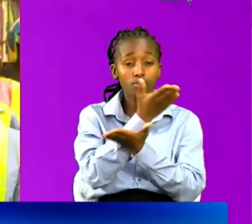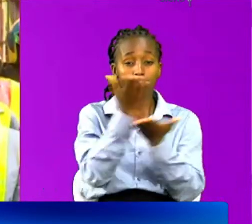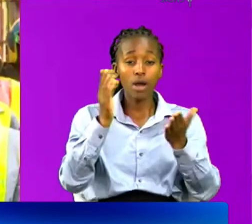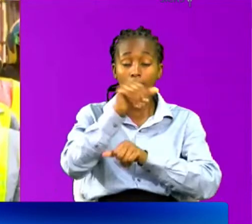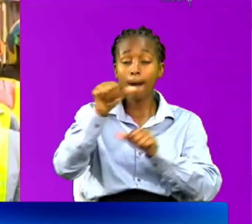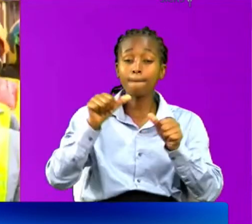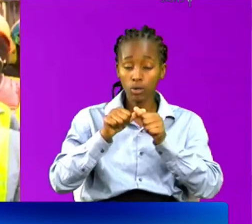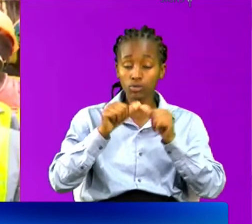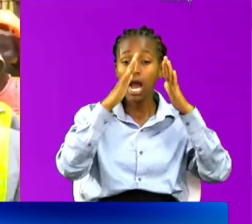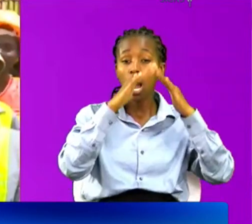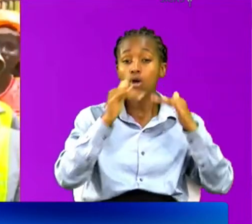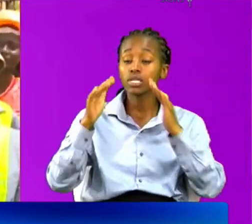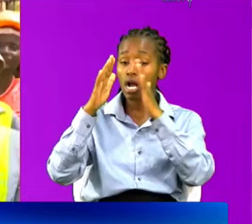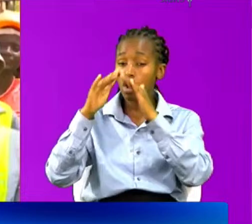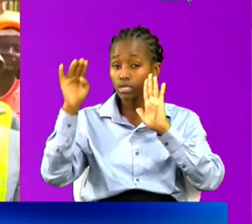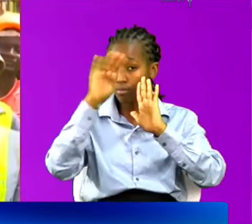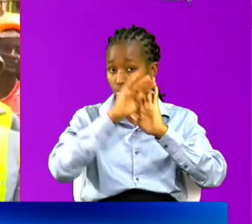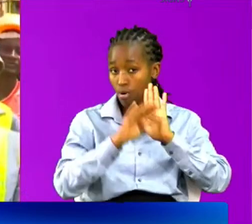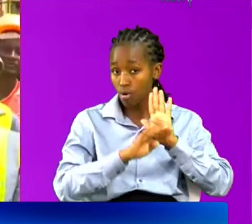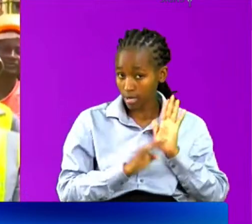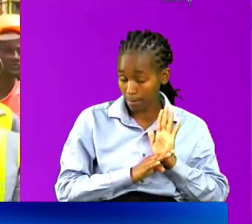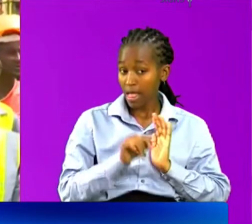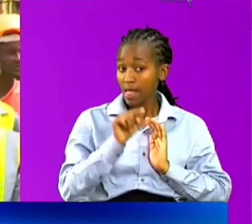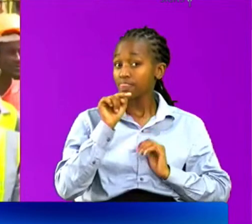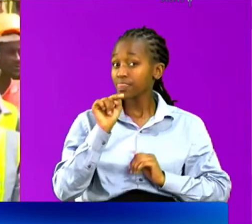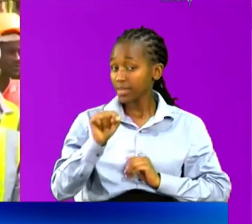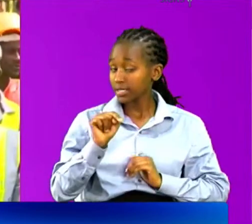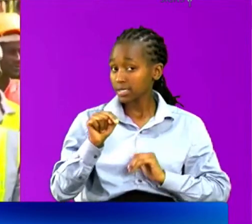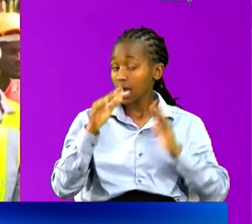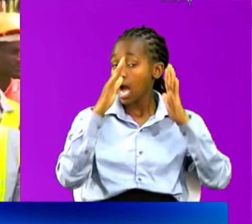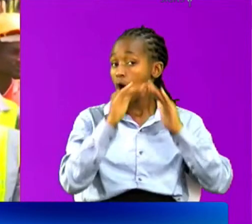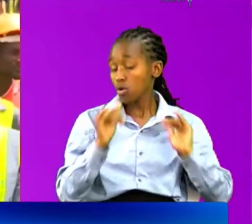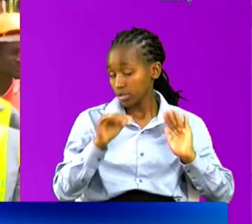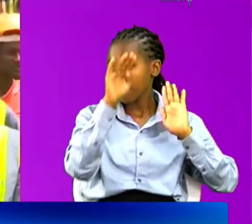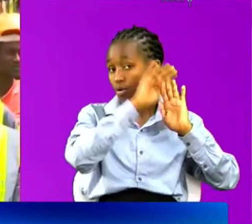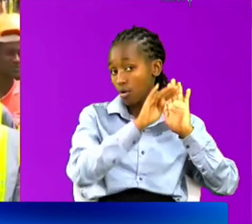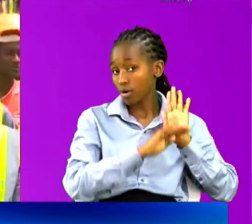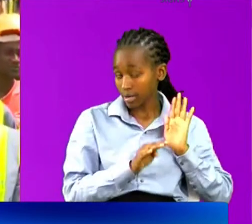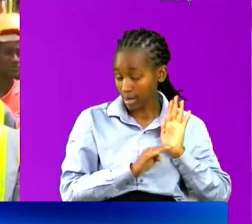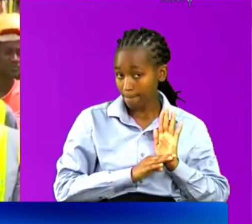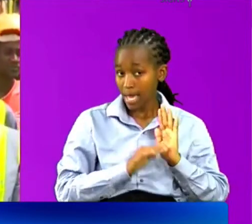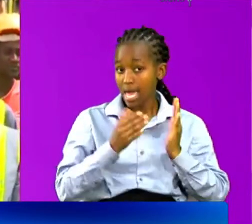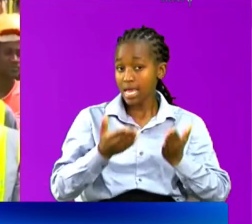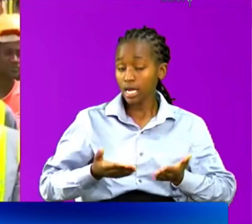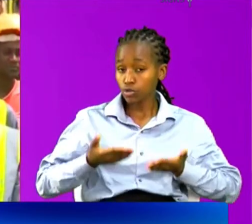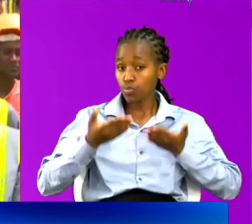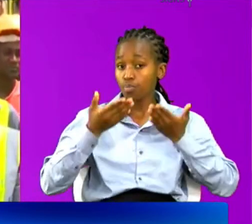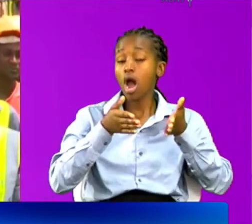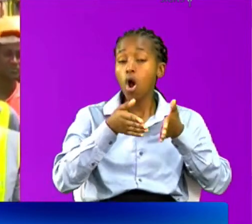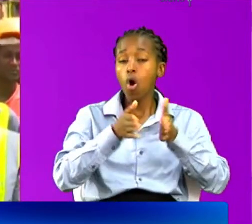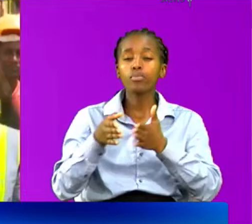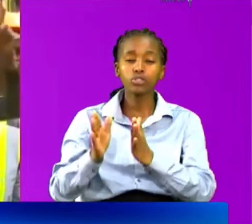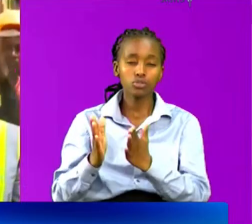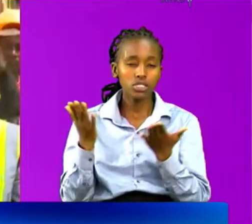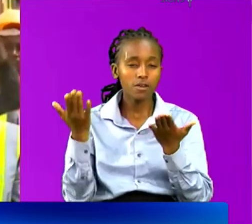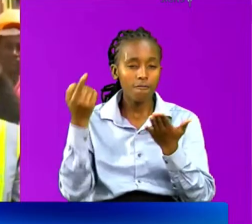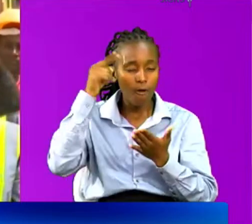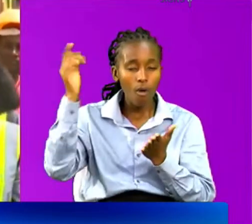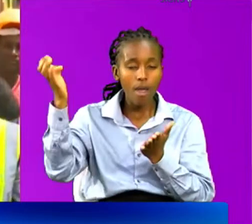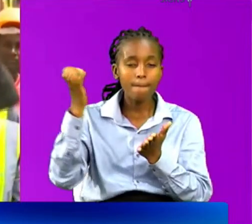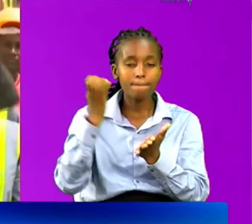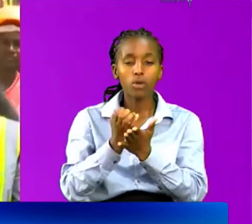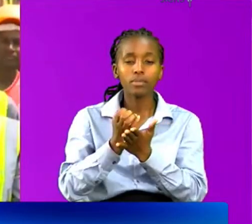ajira ya vijana wetu. Hii program ya housing tunataka itupatie nafasi 1,000,000 ya hawa vijana kufanya